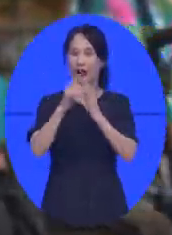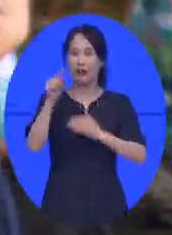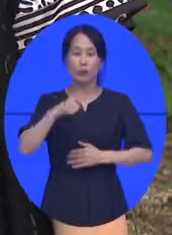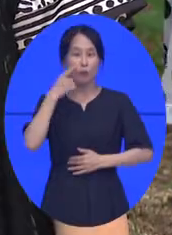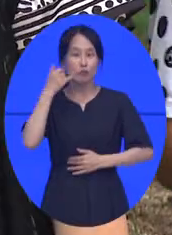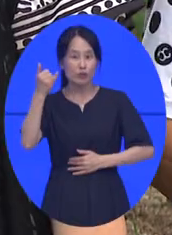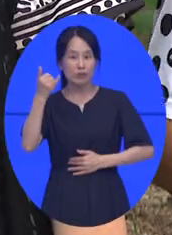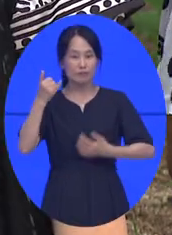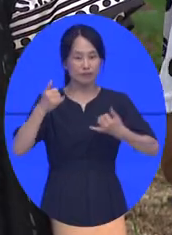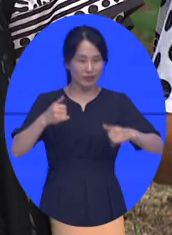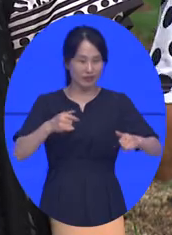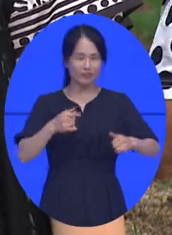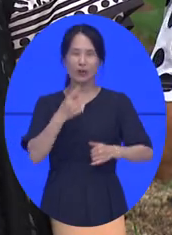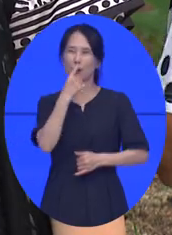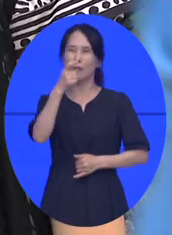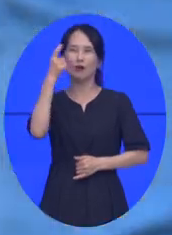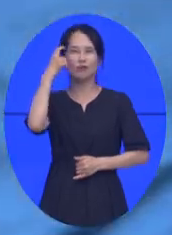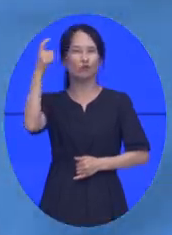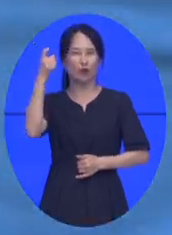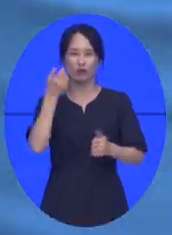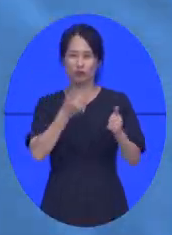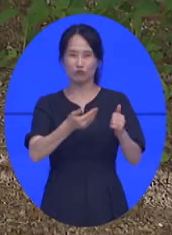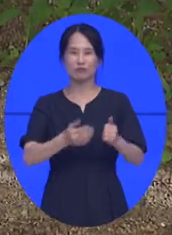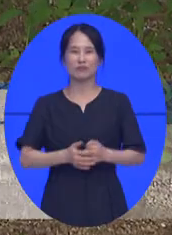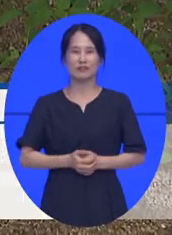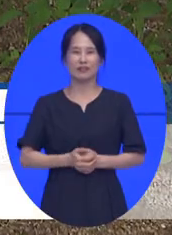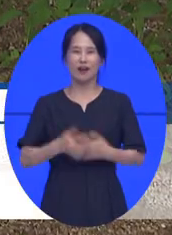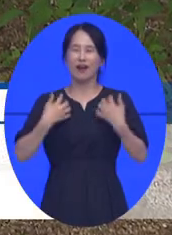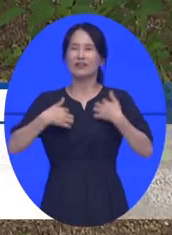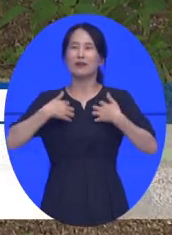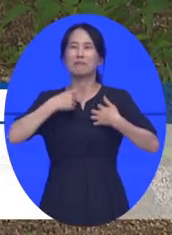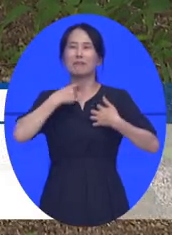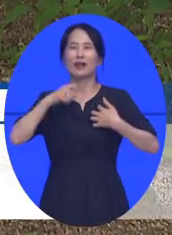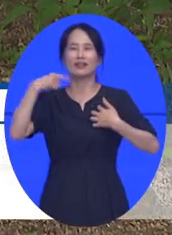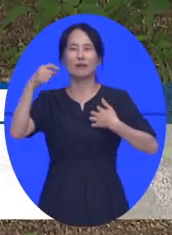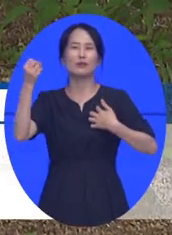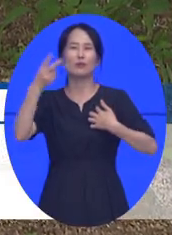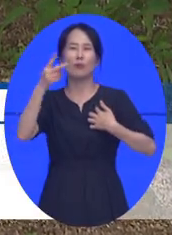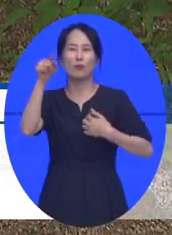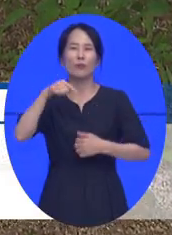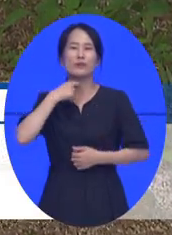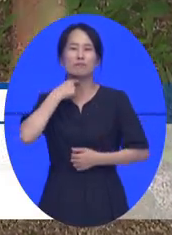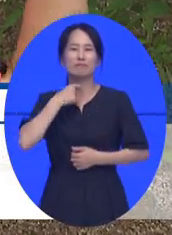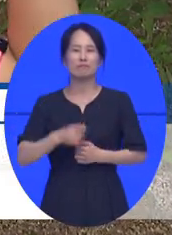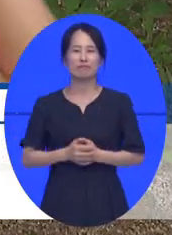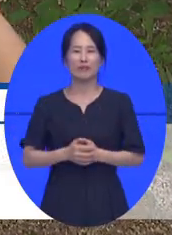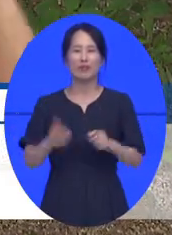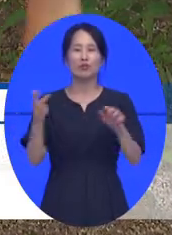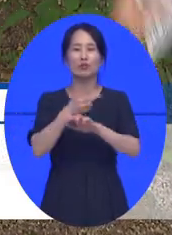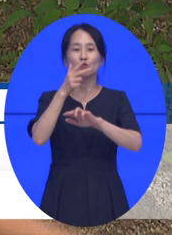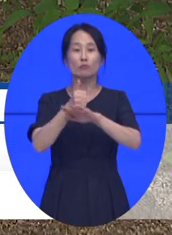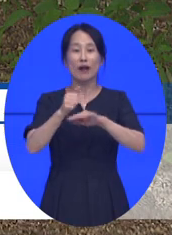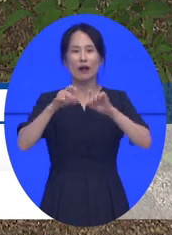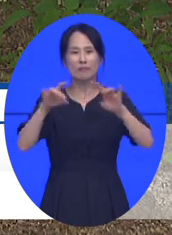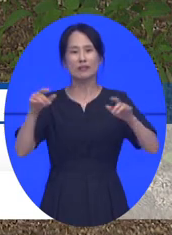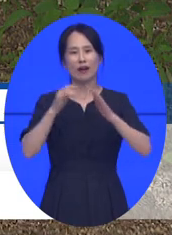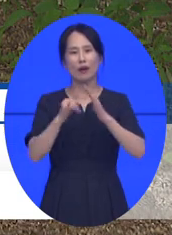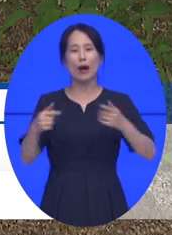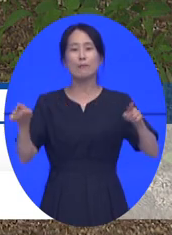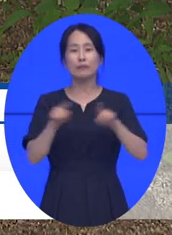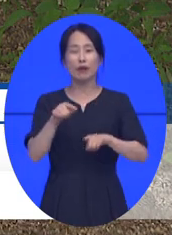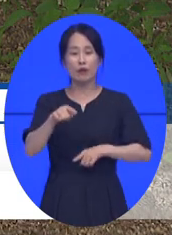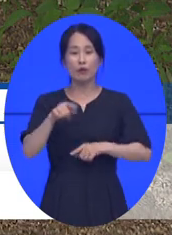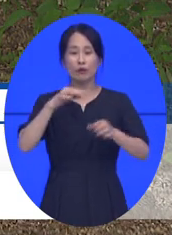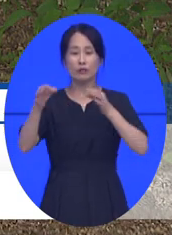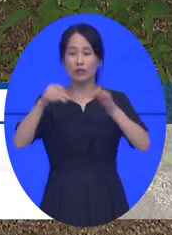부모님, 아이들에게도 멋진 추억이 됐습니다. 재밌었어요. 다음에 또 오고 싶어요. 주말마다 가족들하고 오색시장